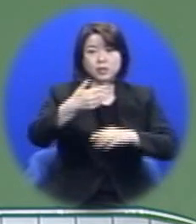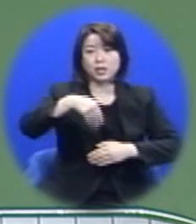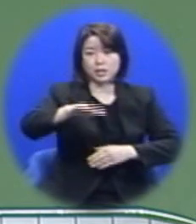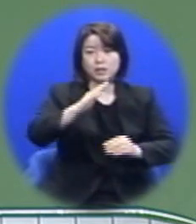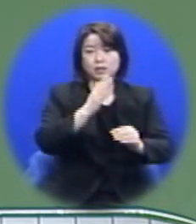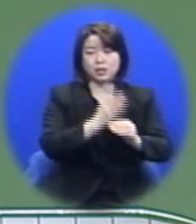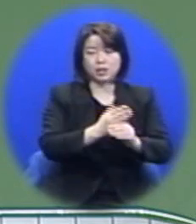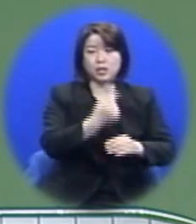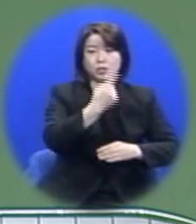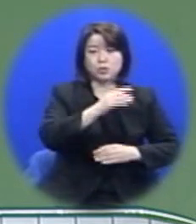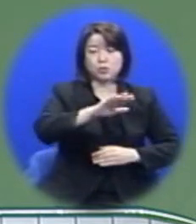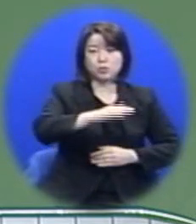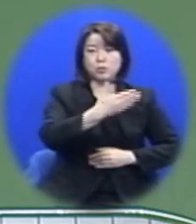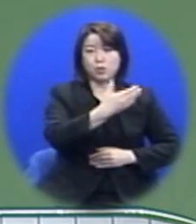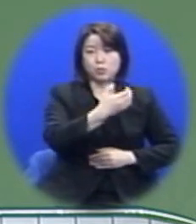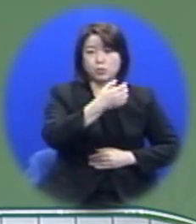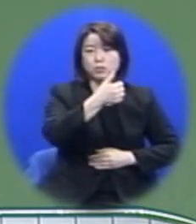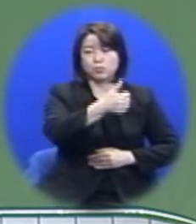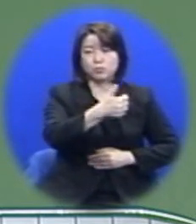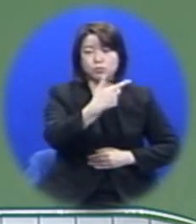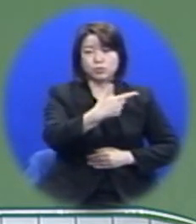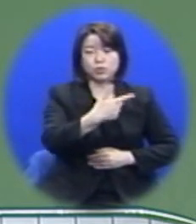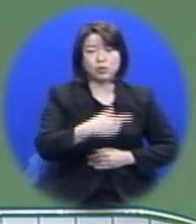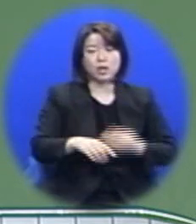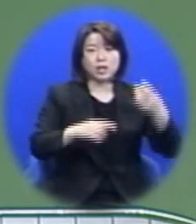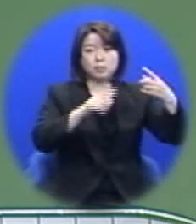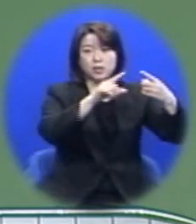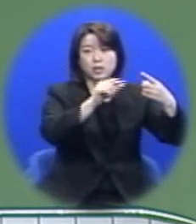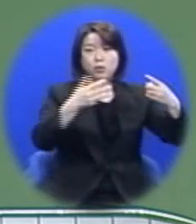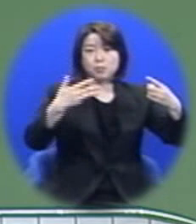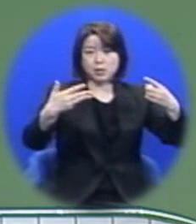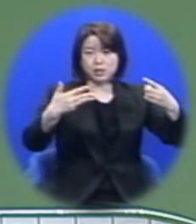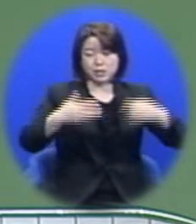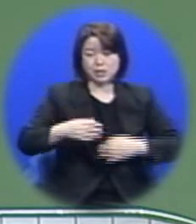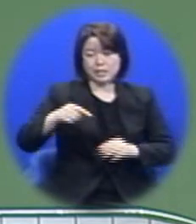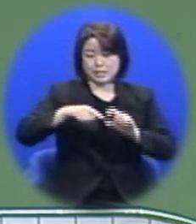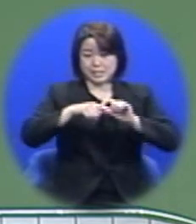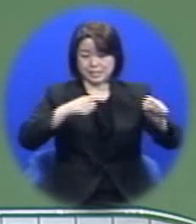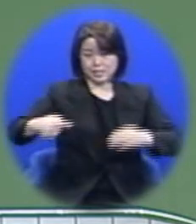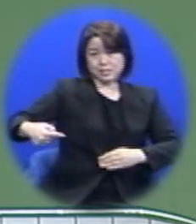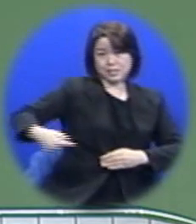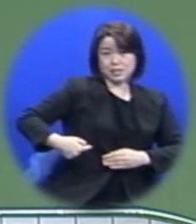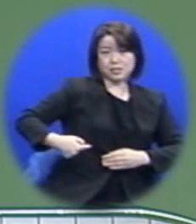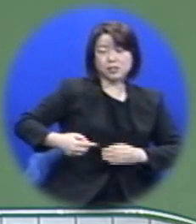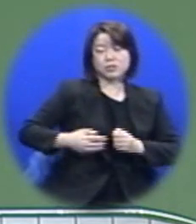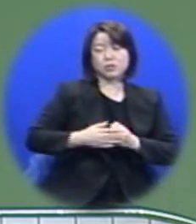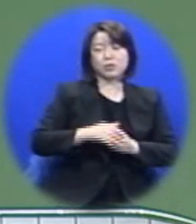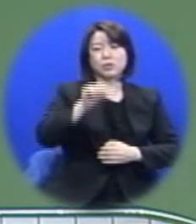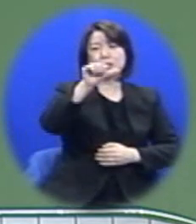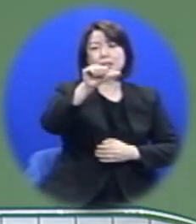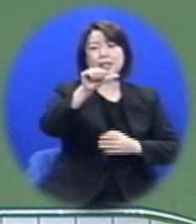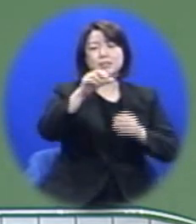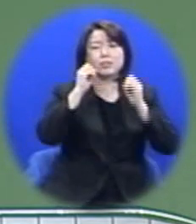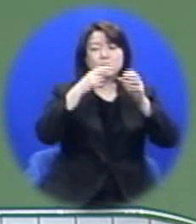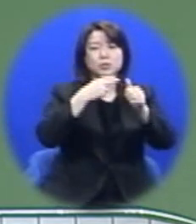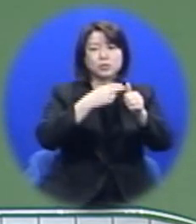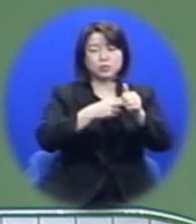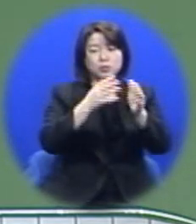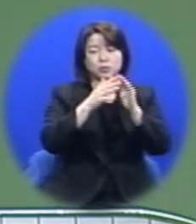1월 8일 창에 찔려서 5명의 선교사가 순교합니다.